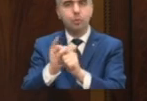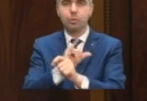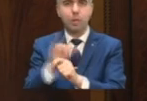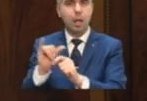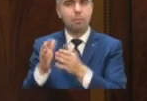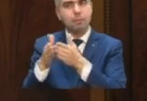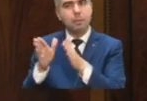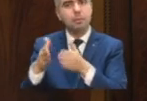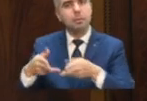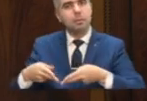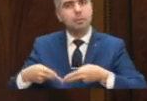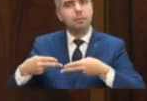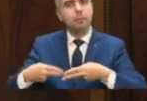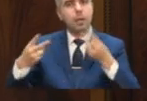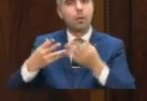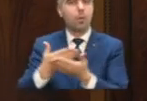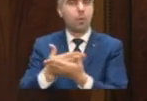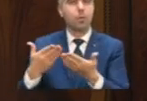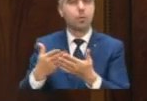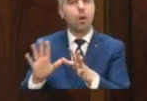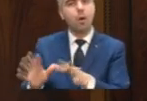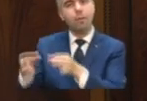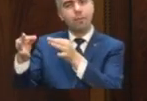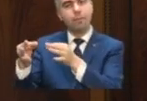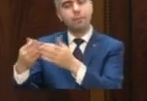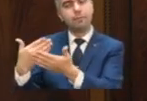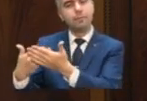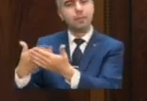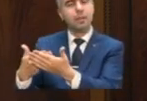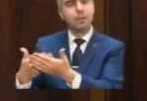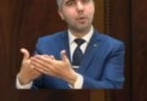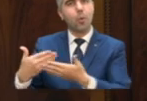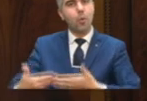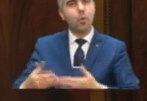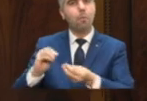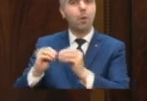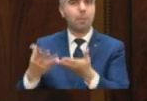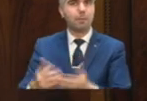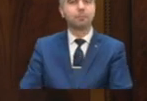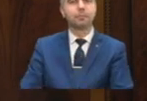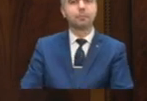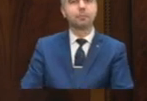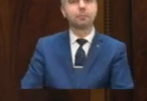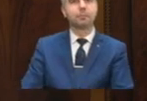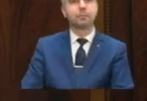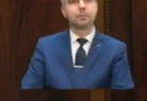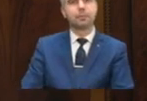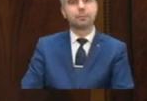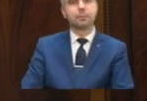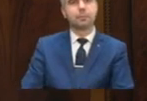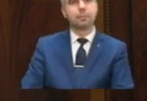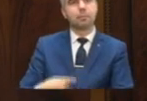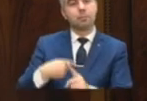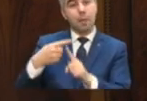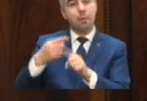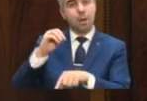النور، لان هي فيها الحل لهذا الشيء اللي كنعيشوه اليوم كامل. ايضا كان سؤال